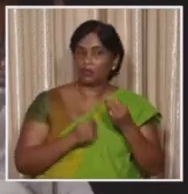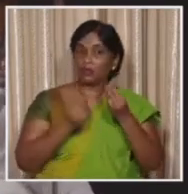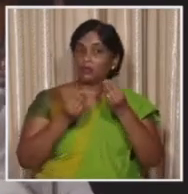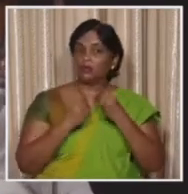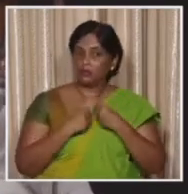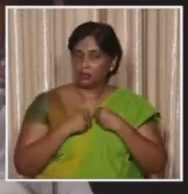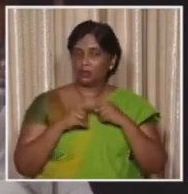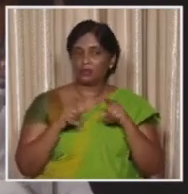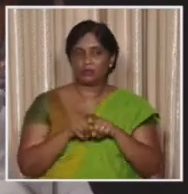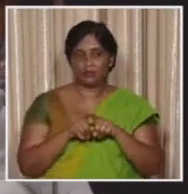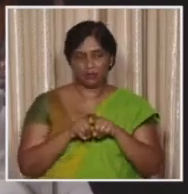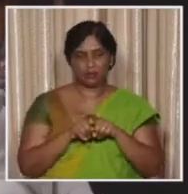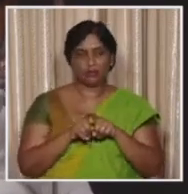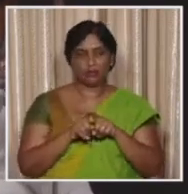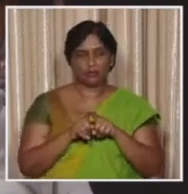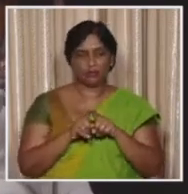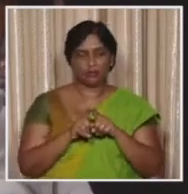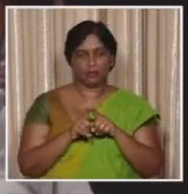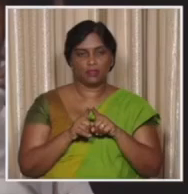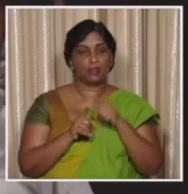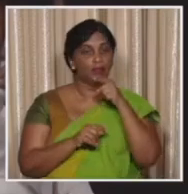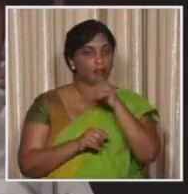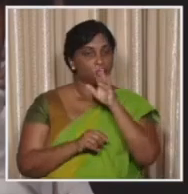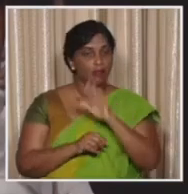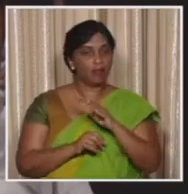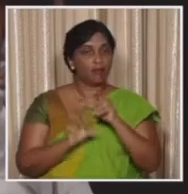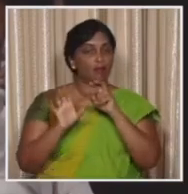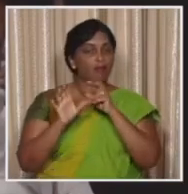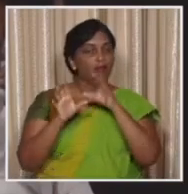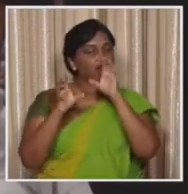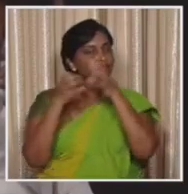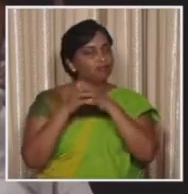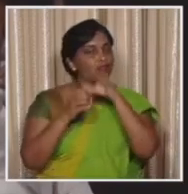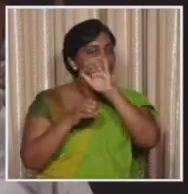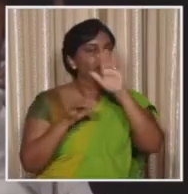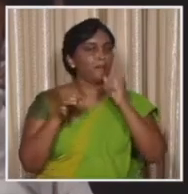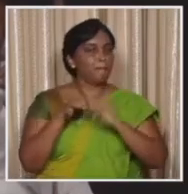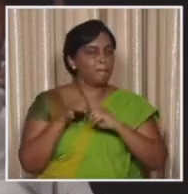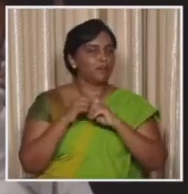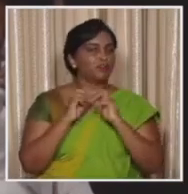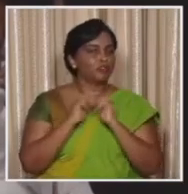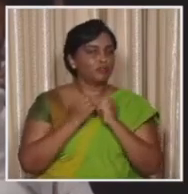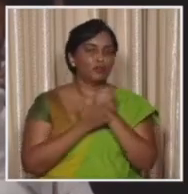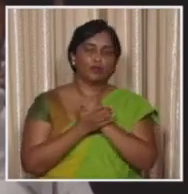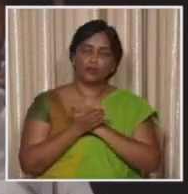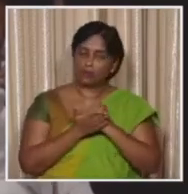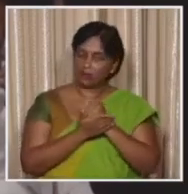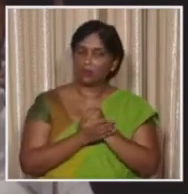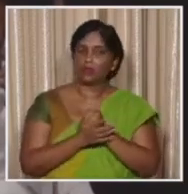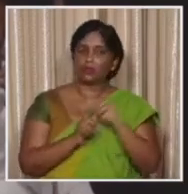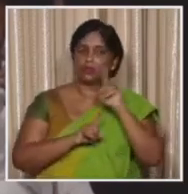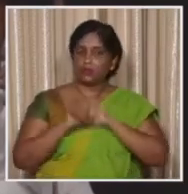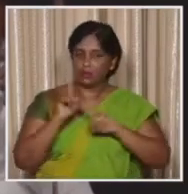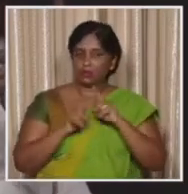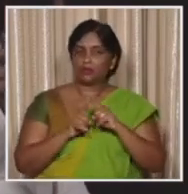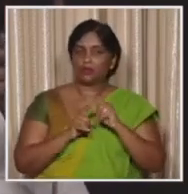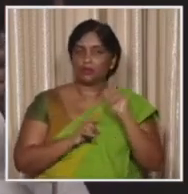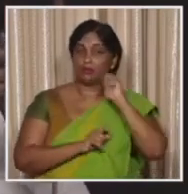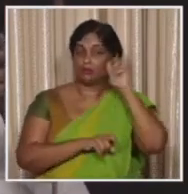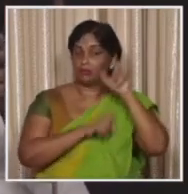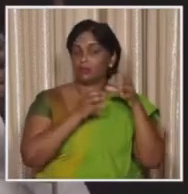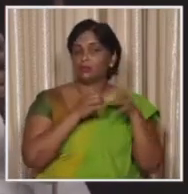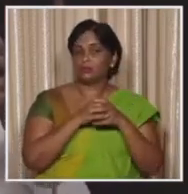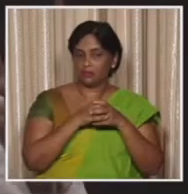දුන්නා. ඒ වගේම ඔවුන්ගේ ආසන මට්ටමින් තියෙන ප්‍රශ්න ගැටලු මේ සියලු දේ ගැන සාකච්ඡා කළ අපේ නිලධාරී